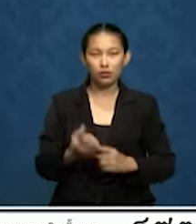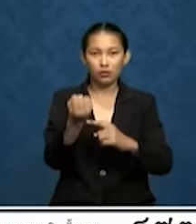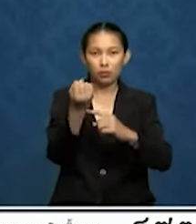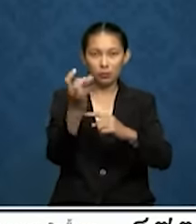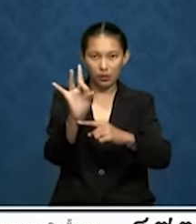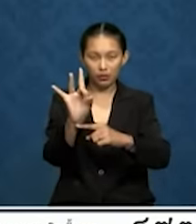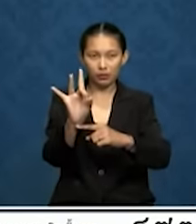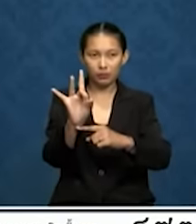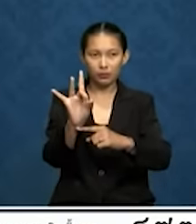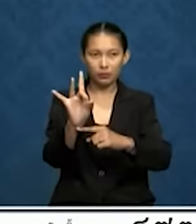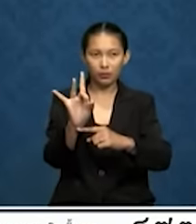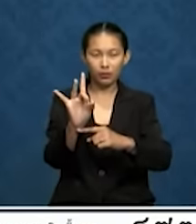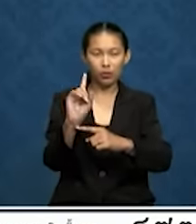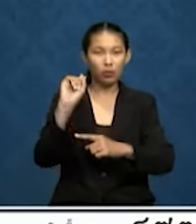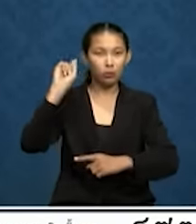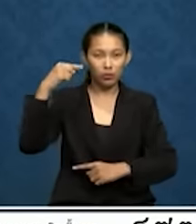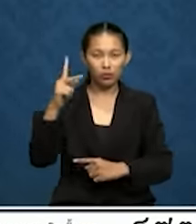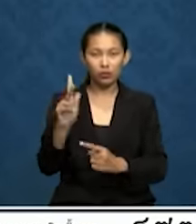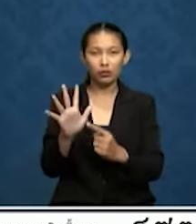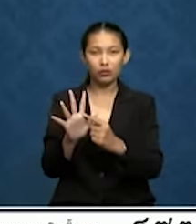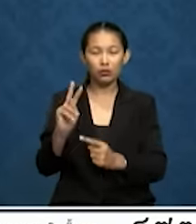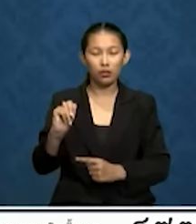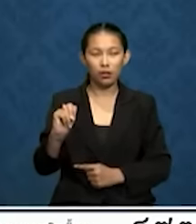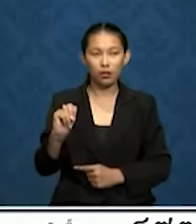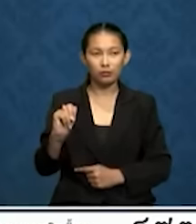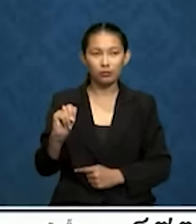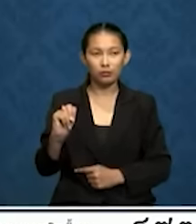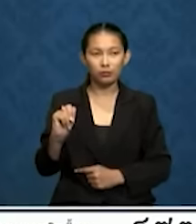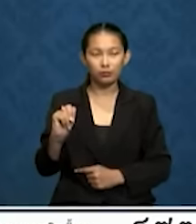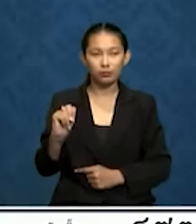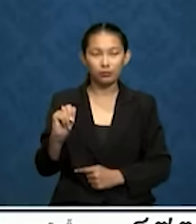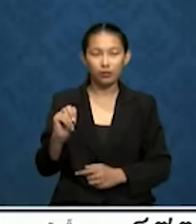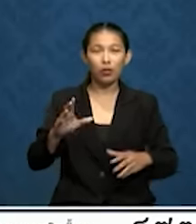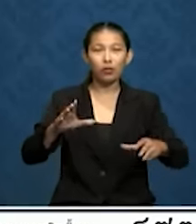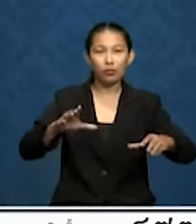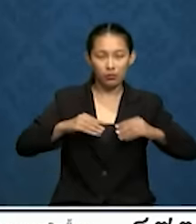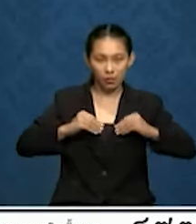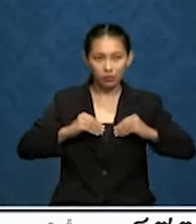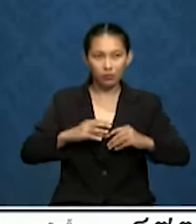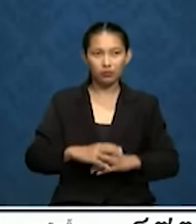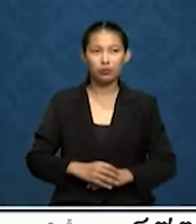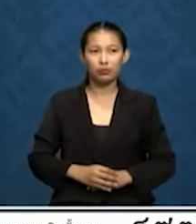18นางสาวกาญสินีโอภาสรังสรรค ์เห็นชอบค่ะ